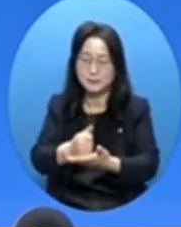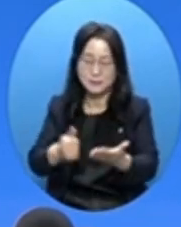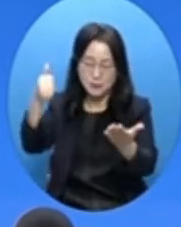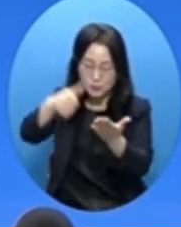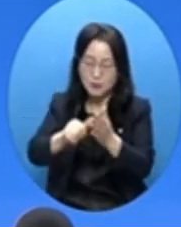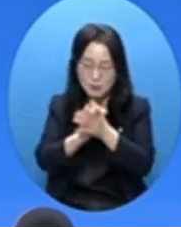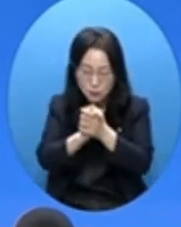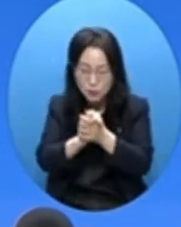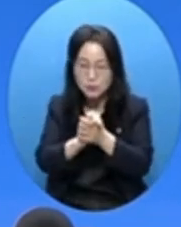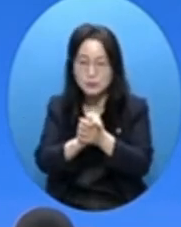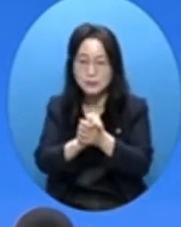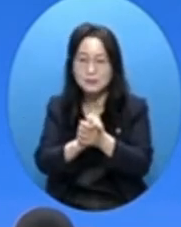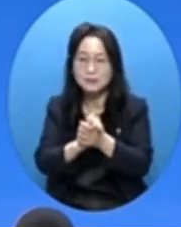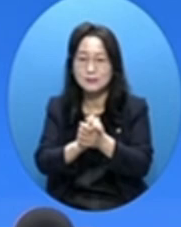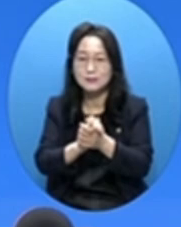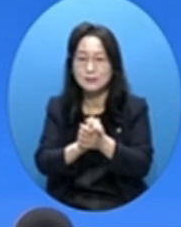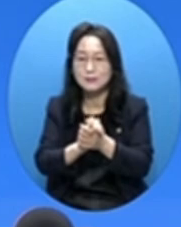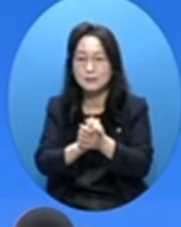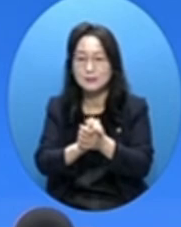기도하고